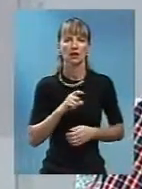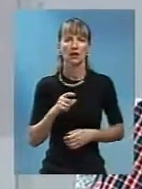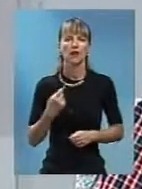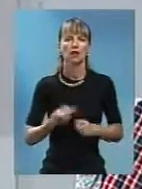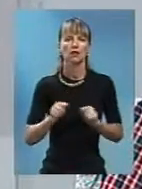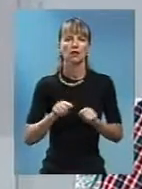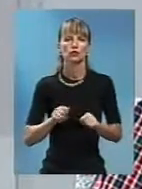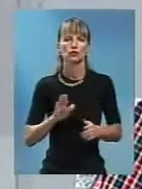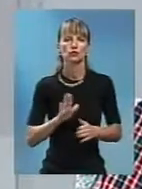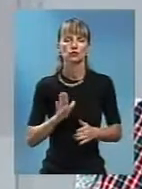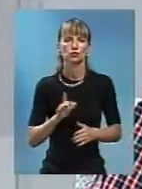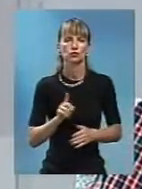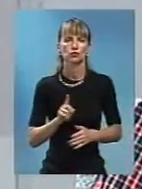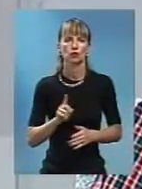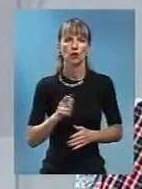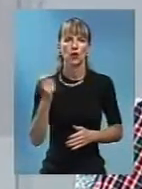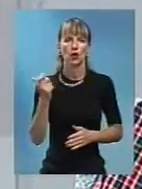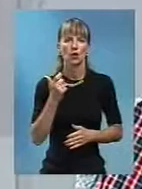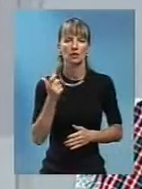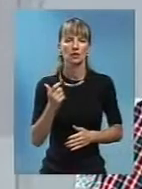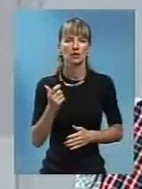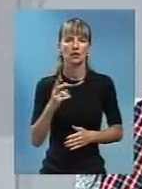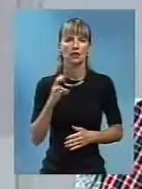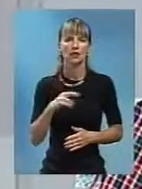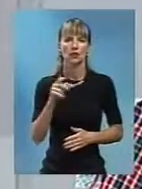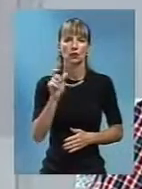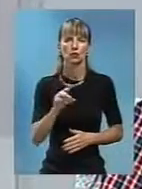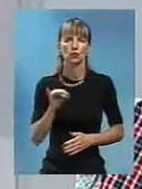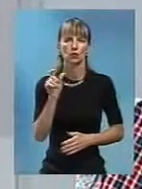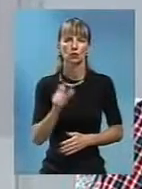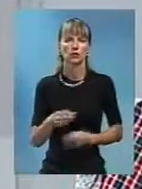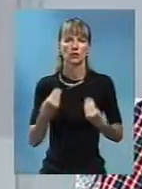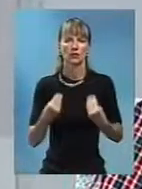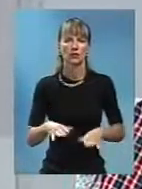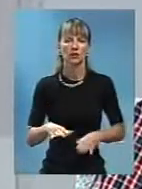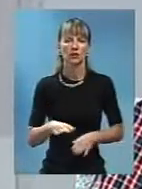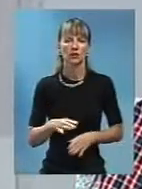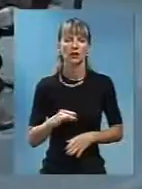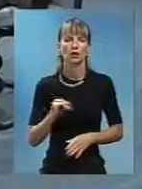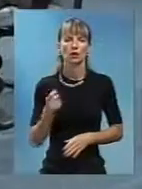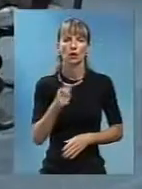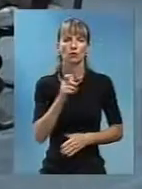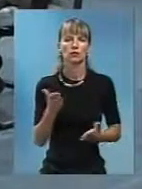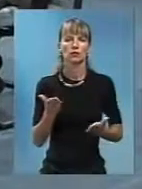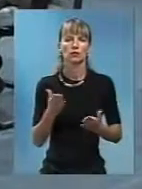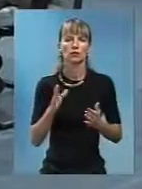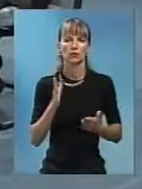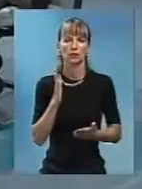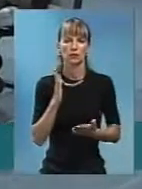те, що панує над людиною, і вона залюбки втрачає. І не так багато людей, які були